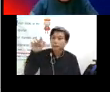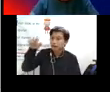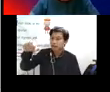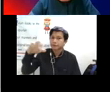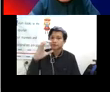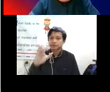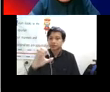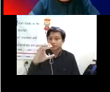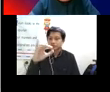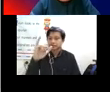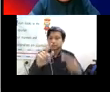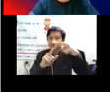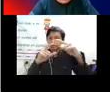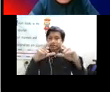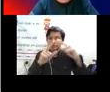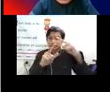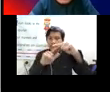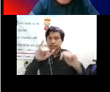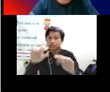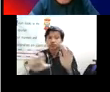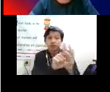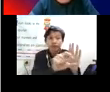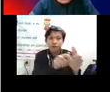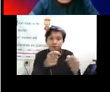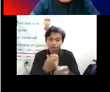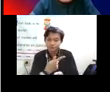tinggal menulis saya contohkan